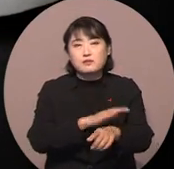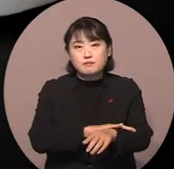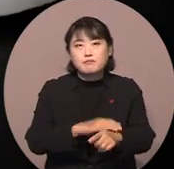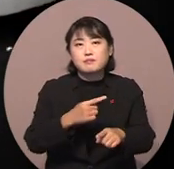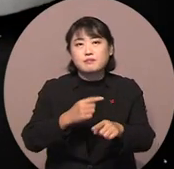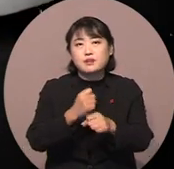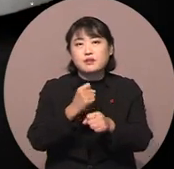받았습니다